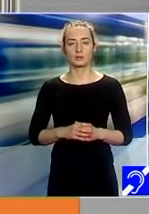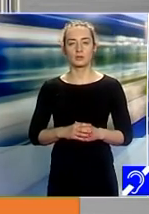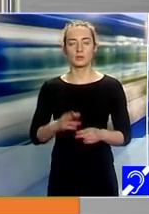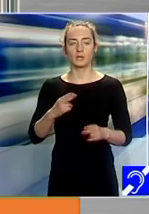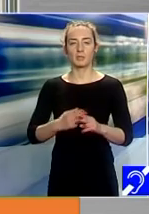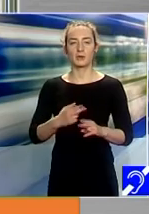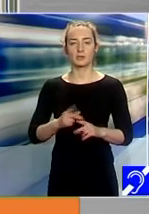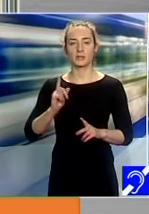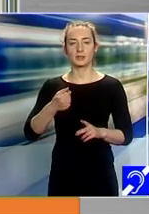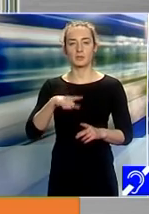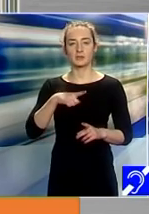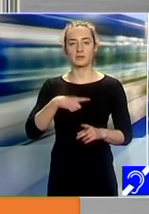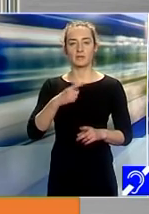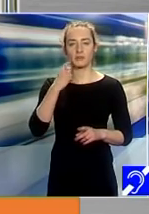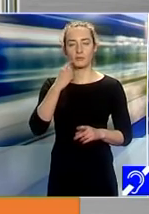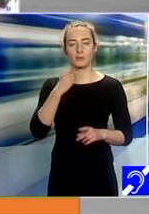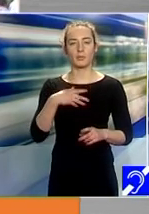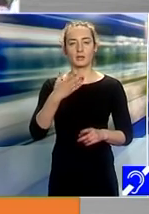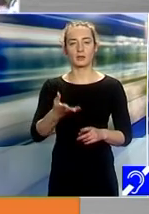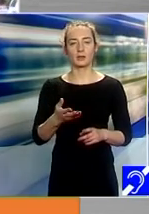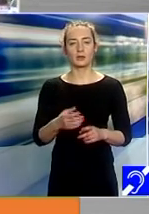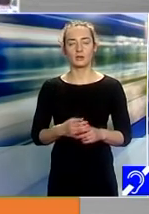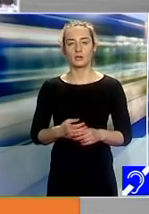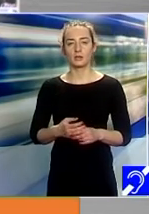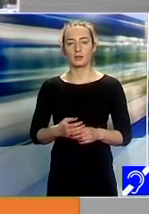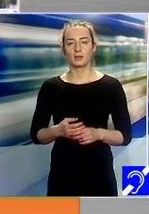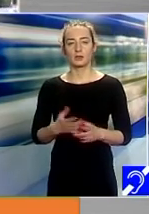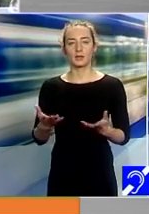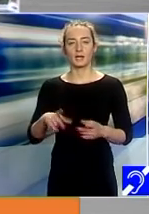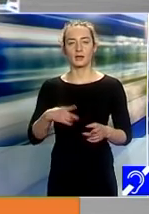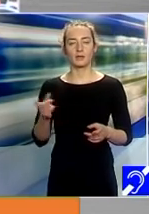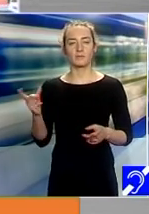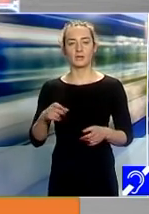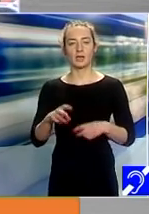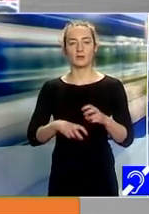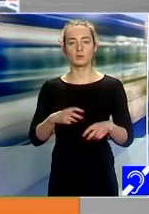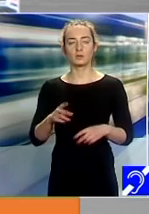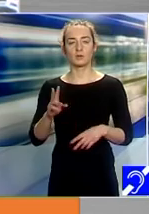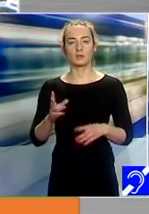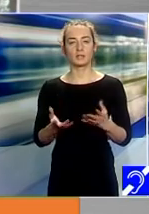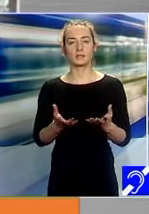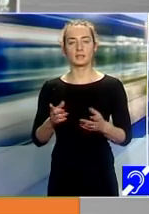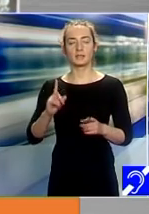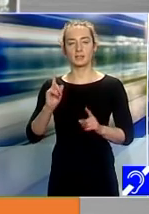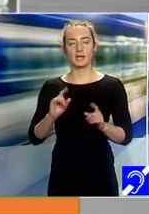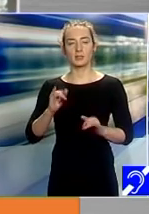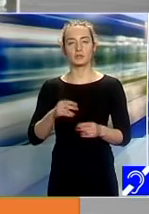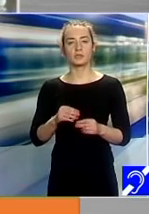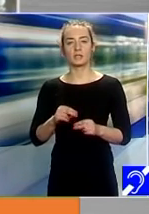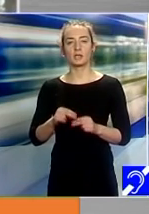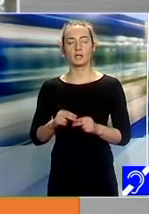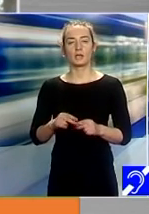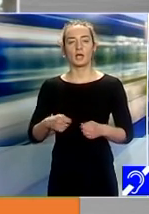Pacientele trebuie să fie informate atât în institut, în momentul în care vin la control, dar și de către asociație de pacienți, cum suntem noi. Noi încercăm să anunțăm